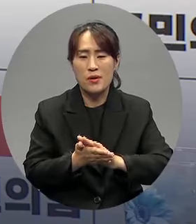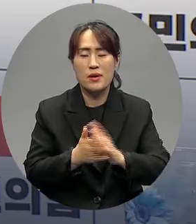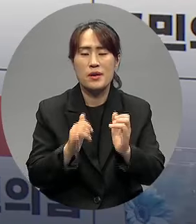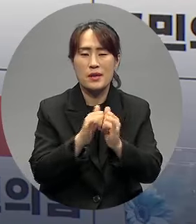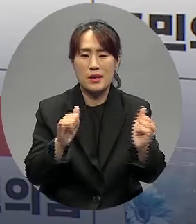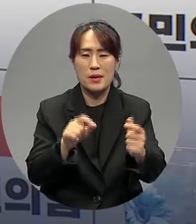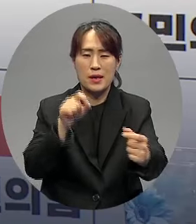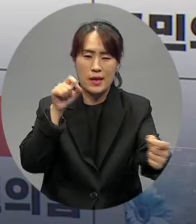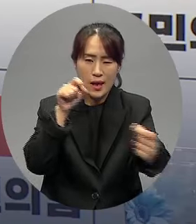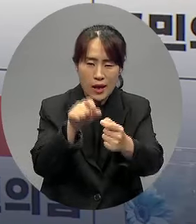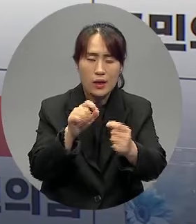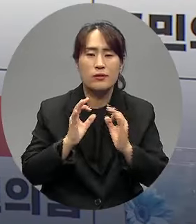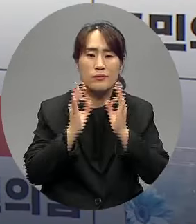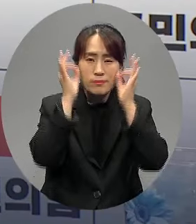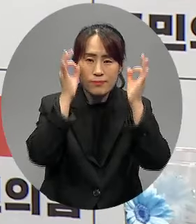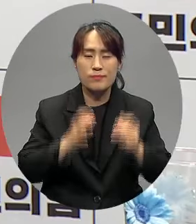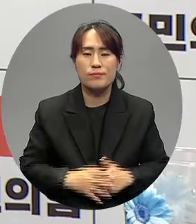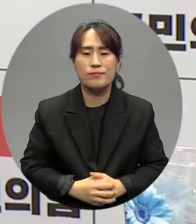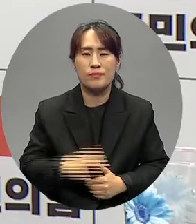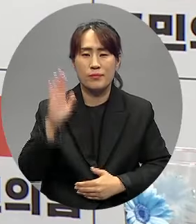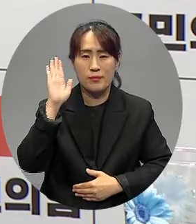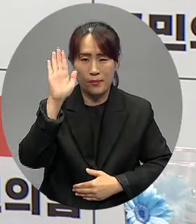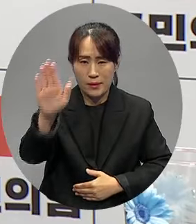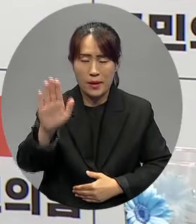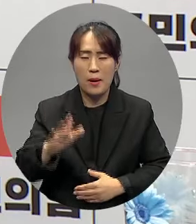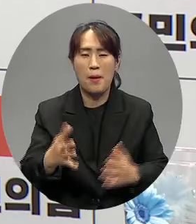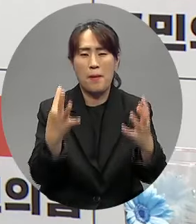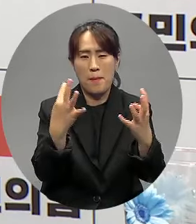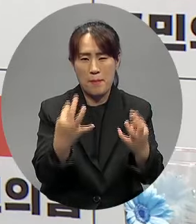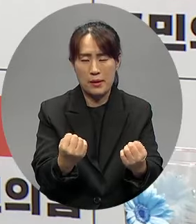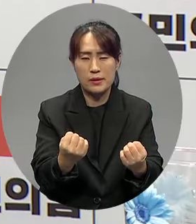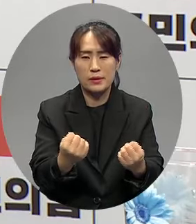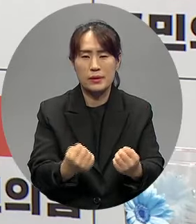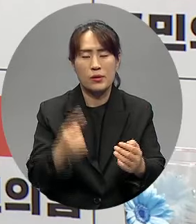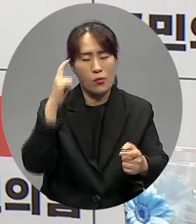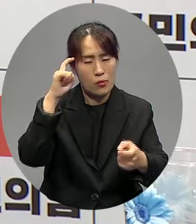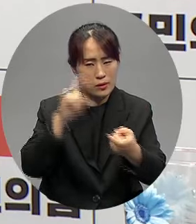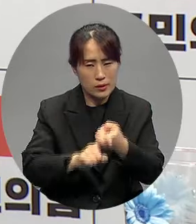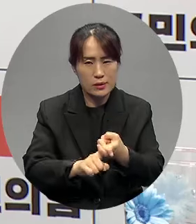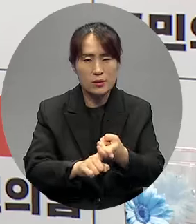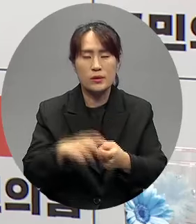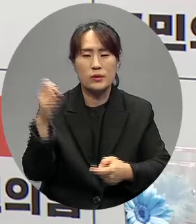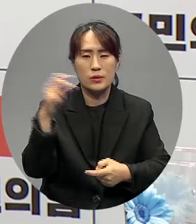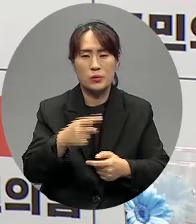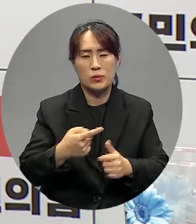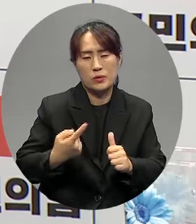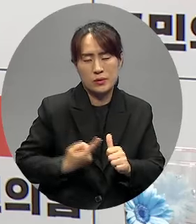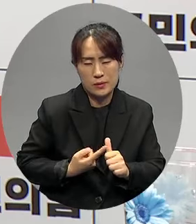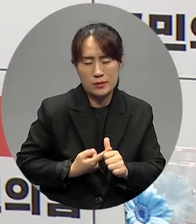주민들한테 다가가도록 그렇게 하겠습니다. 앞으로 많은 관심과